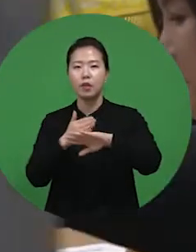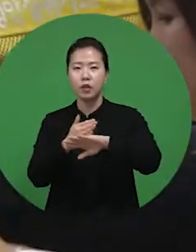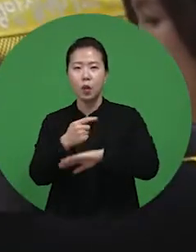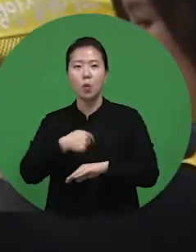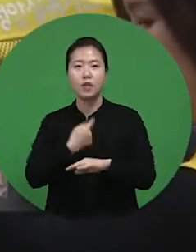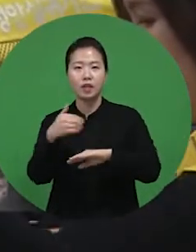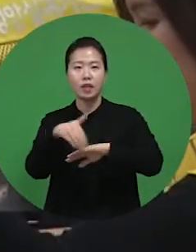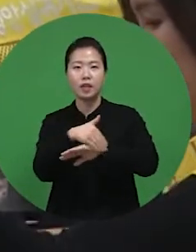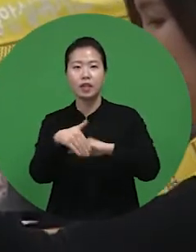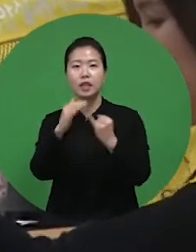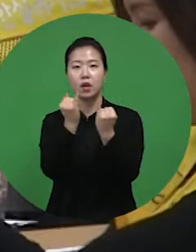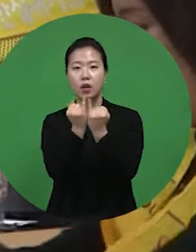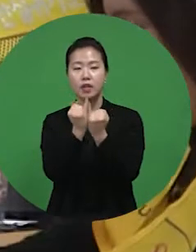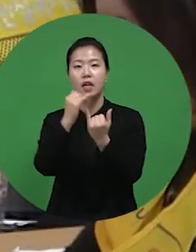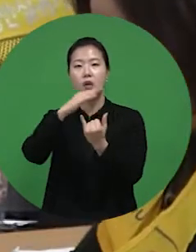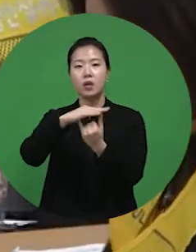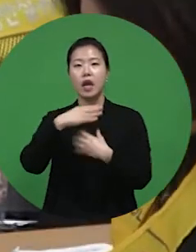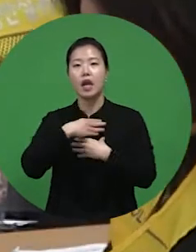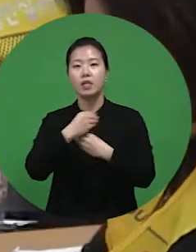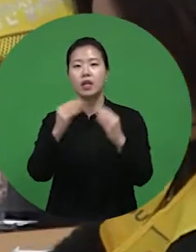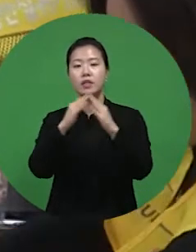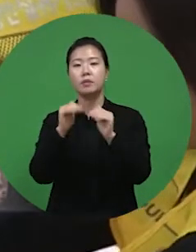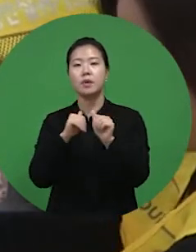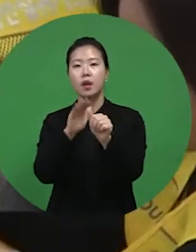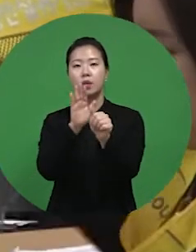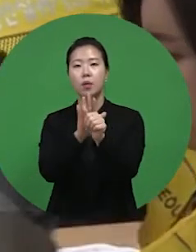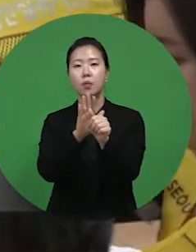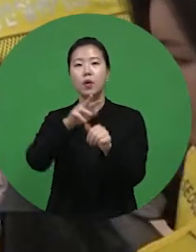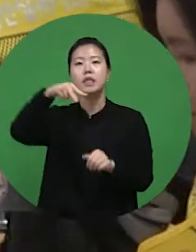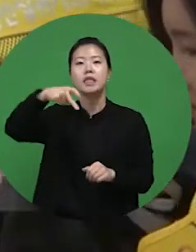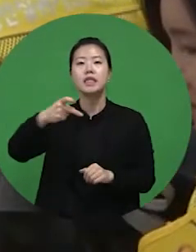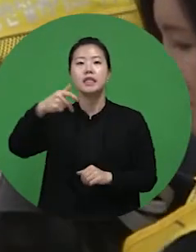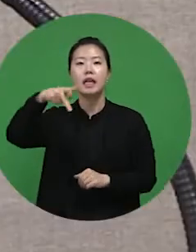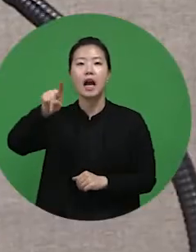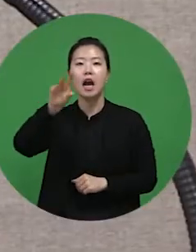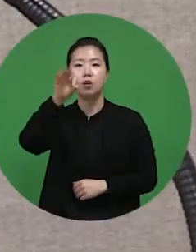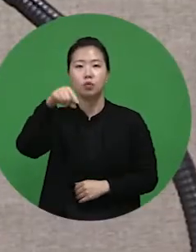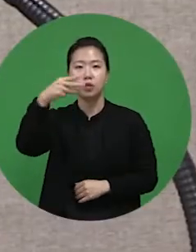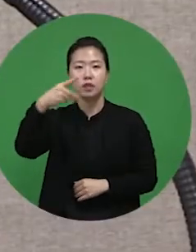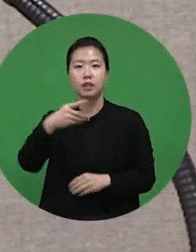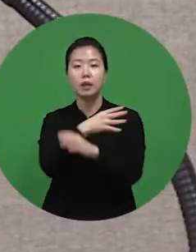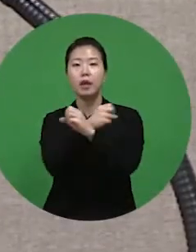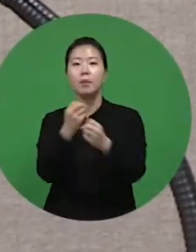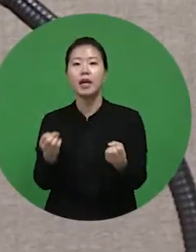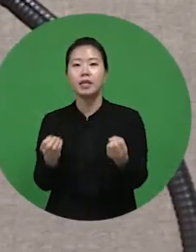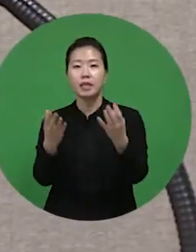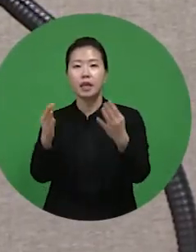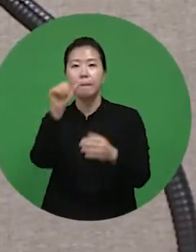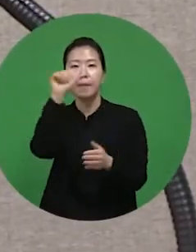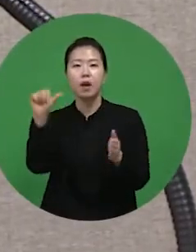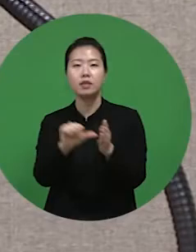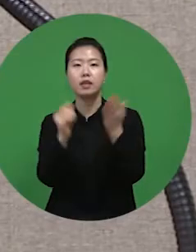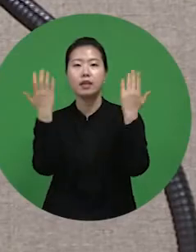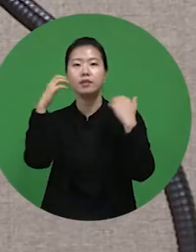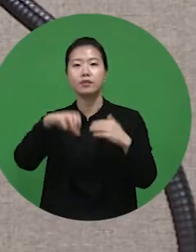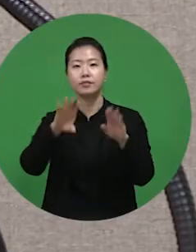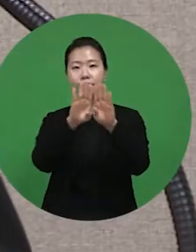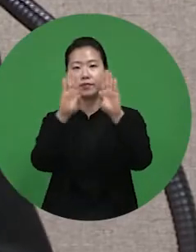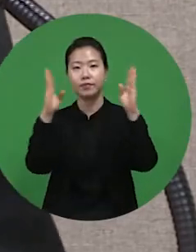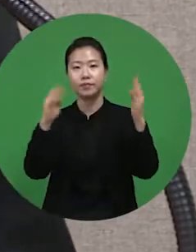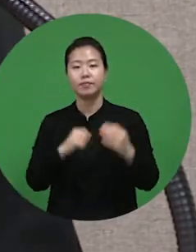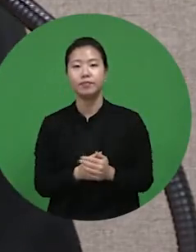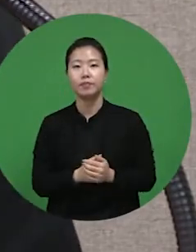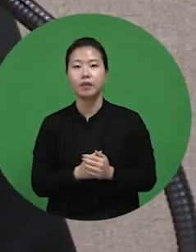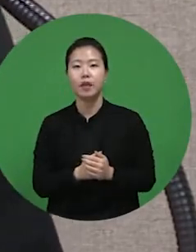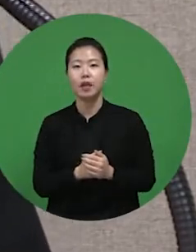늦은 밤 혼자 다니는 여성과 청소년의 안전한 귀가를 돕는 여성 안심귀가 스카우트의 협약식이 평생학습관에서